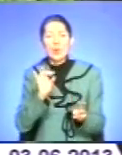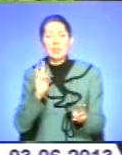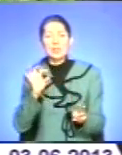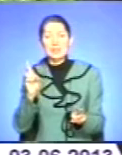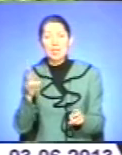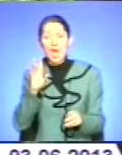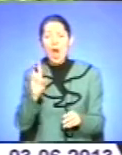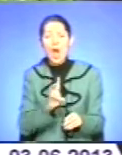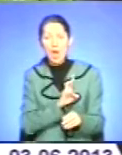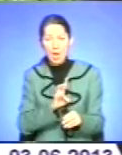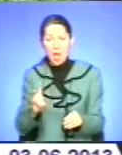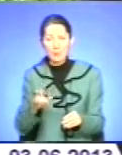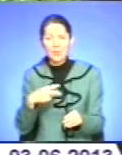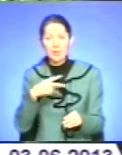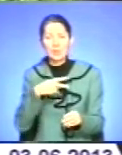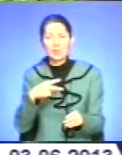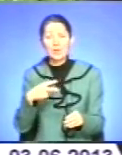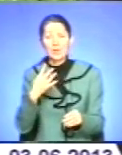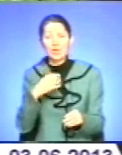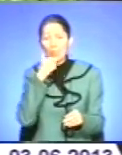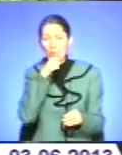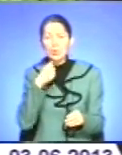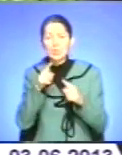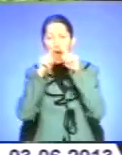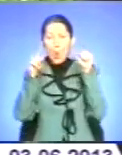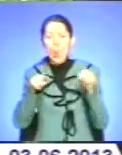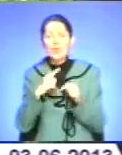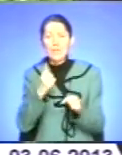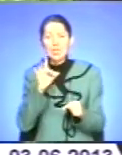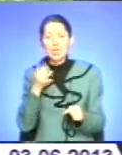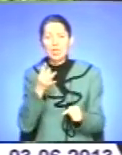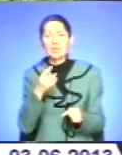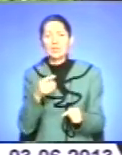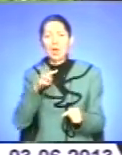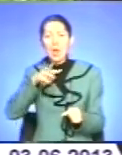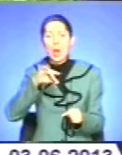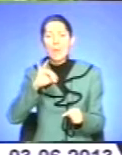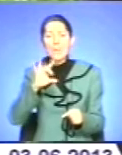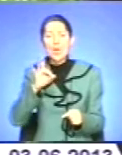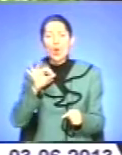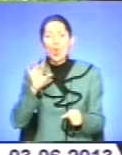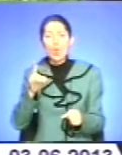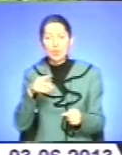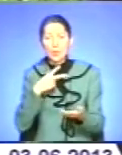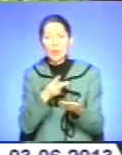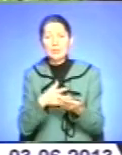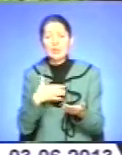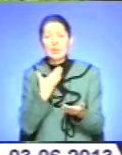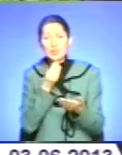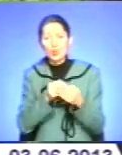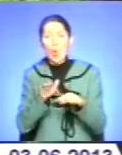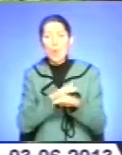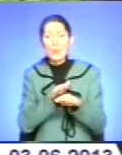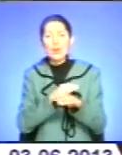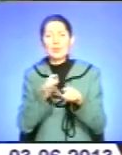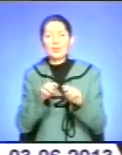році ікона перший раз замироточила, виявила свою милість Пресвята Богородиця до тих людей, які приходили і молилися перед